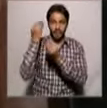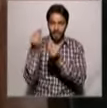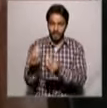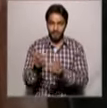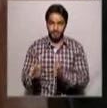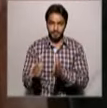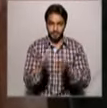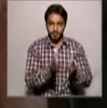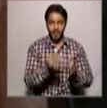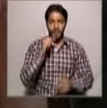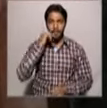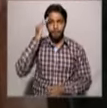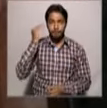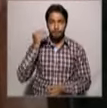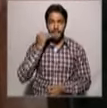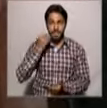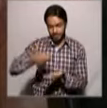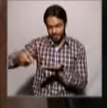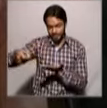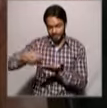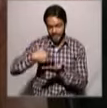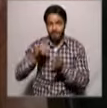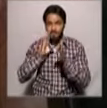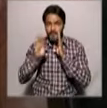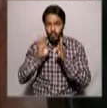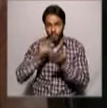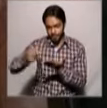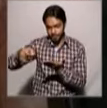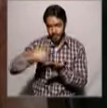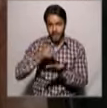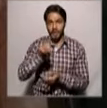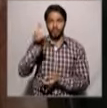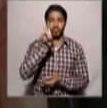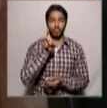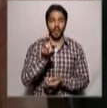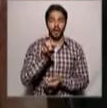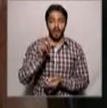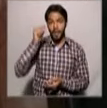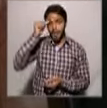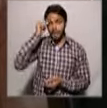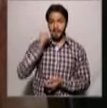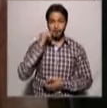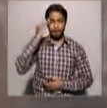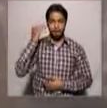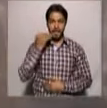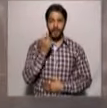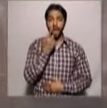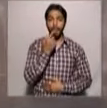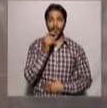جزاك. أخت تسأل وتقول هل يجوز للمرأة أن تقرأ القرآن وهي حائض؟